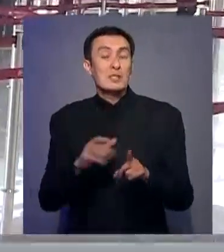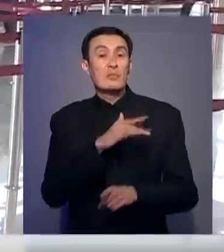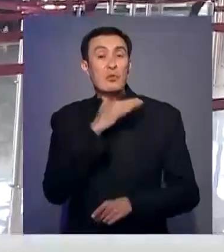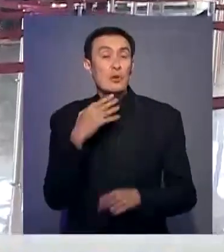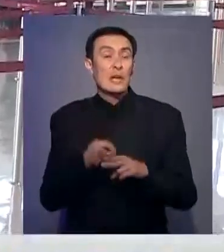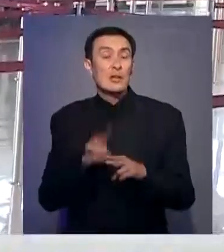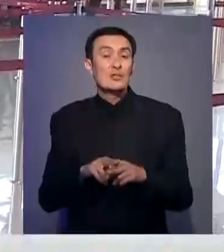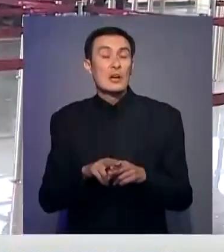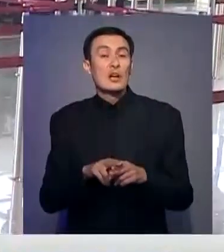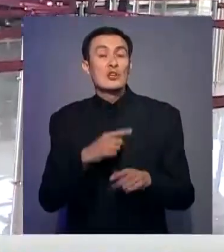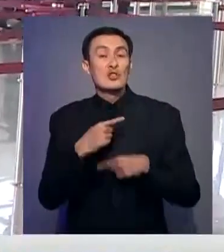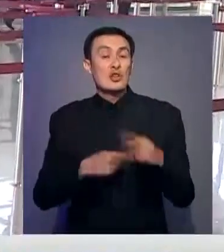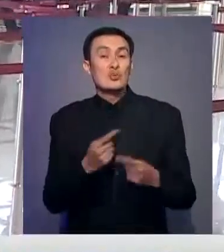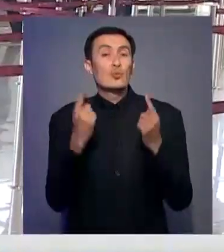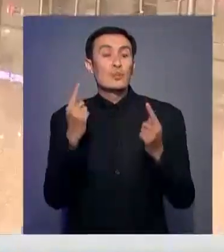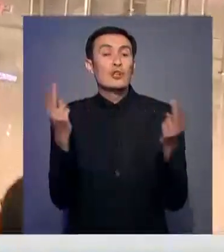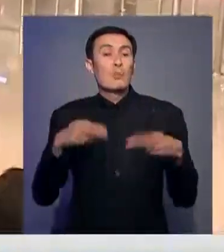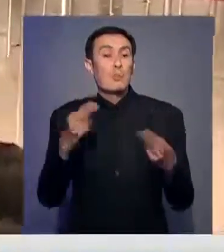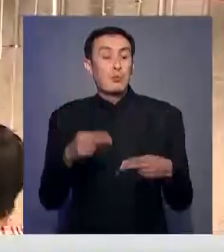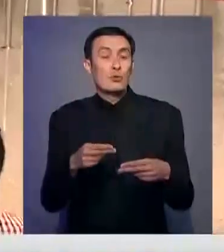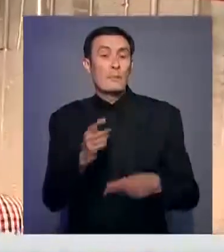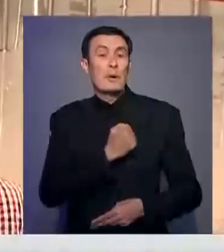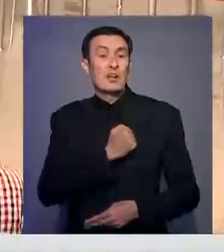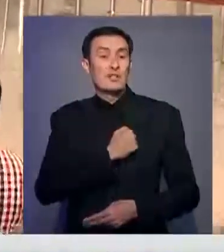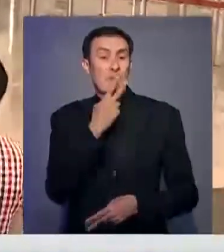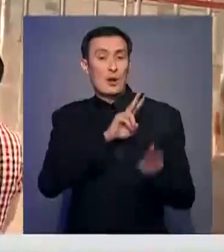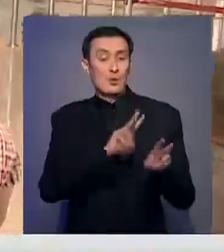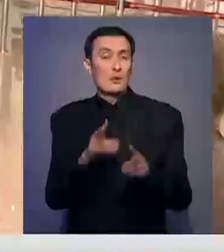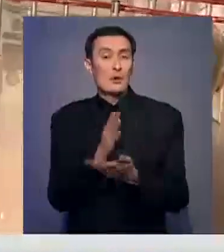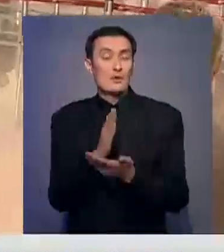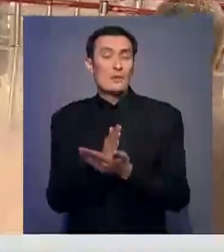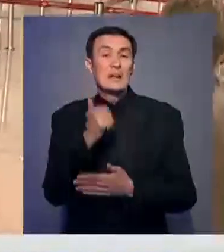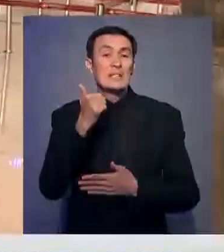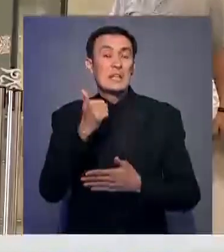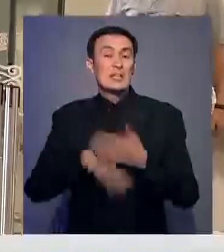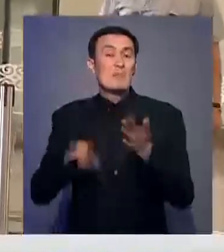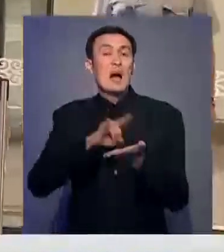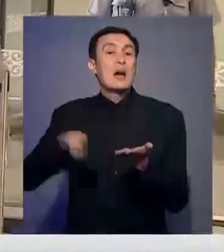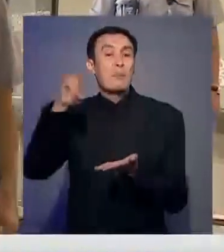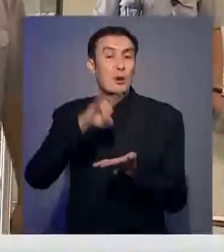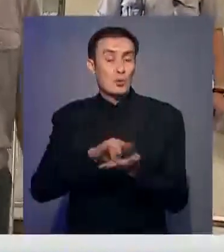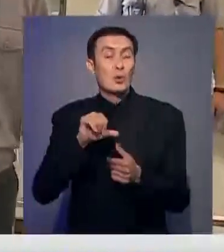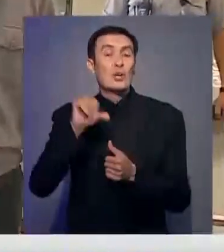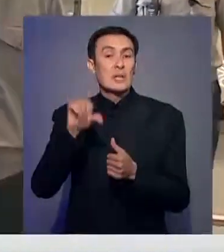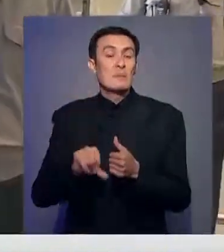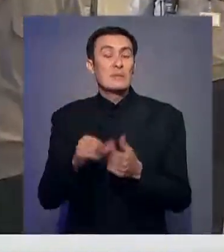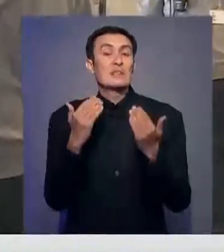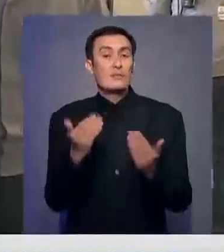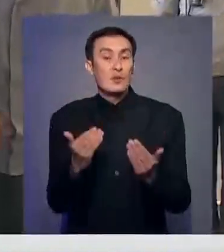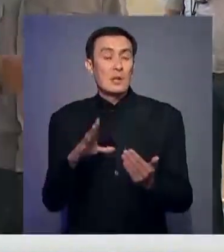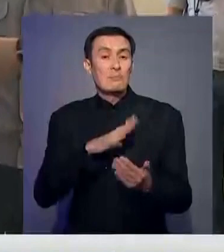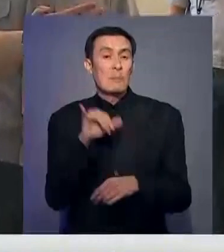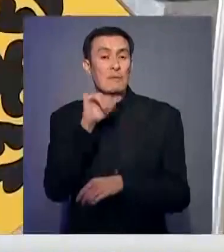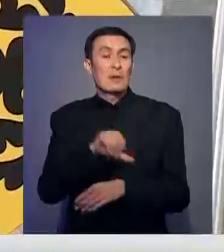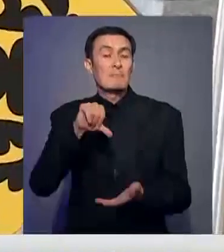идут на риск даже через крупнейший пункт пограничного контроля, расположенный в столичном аэропорту. Именно там сегодня